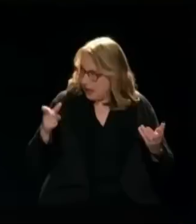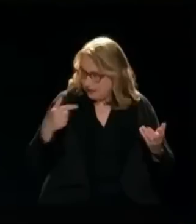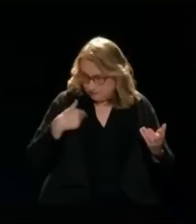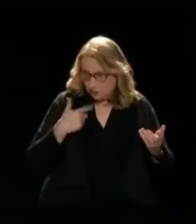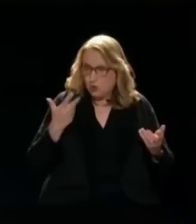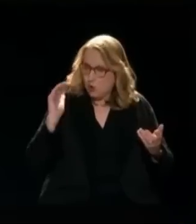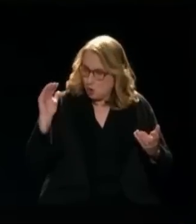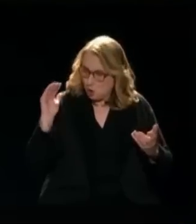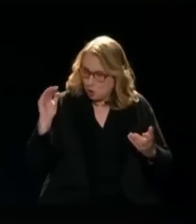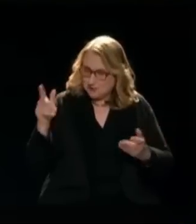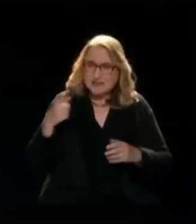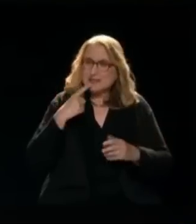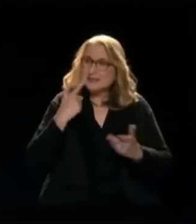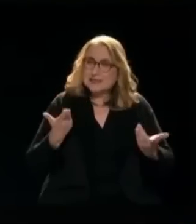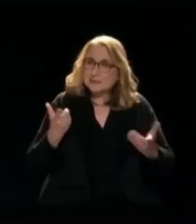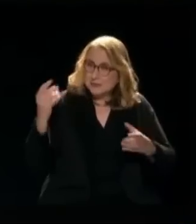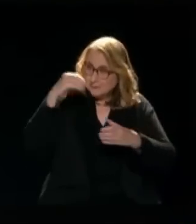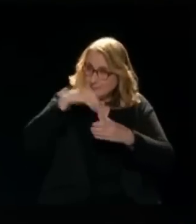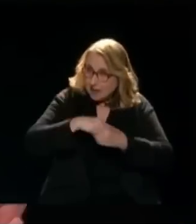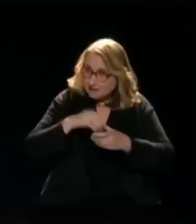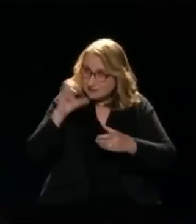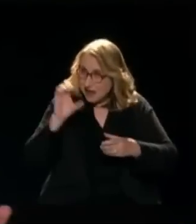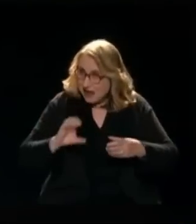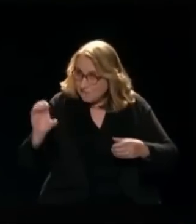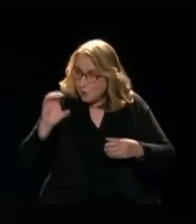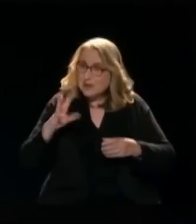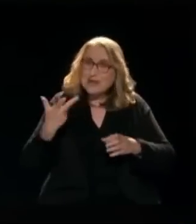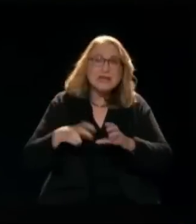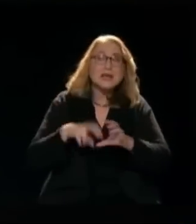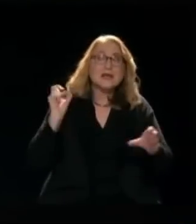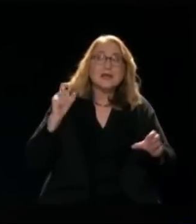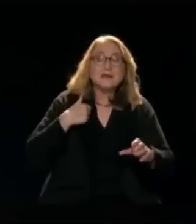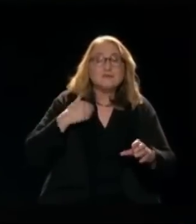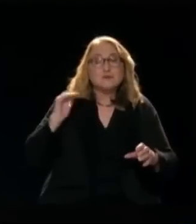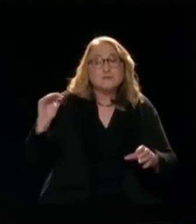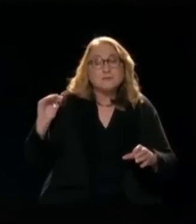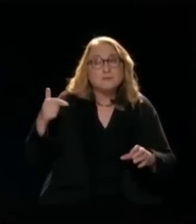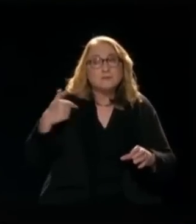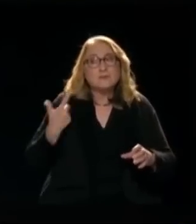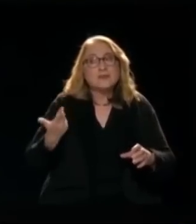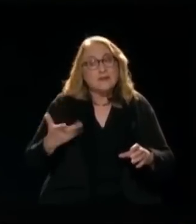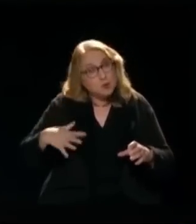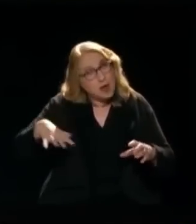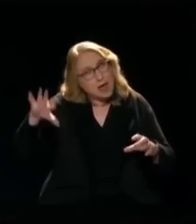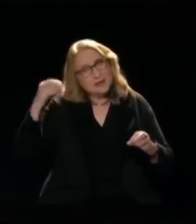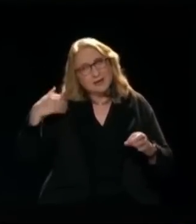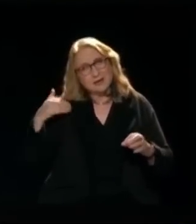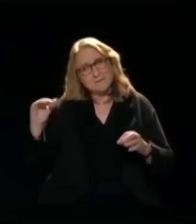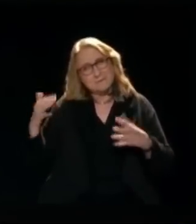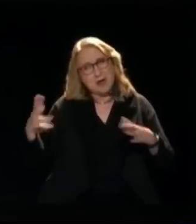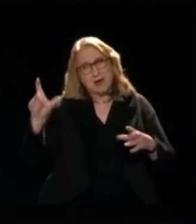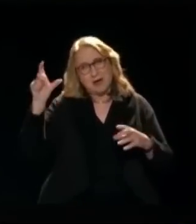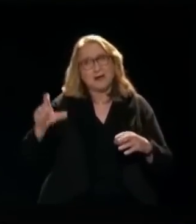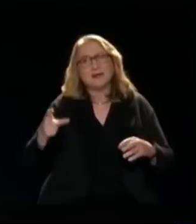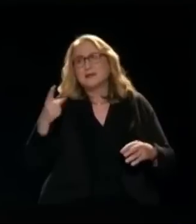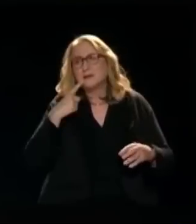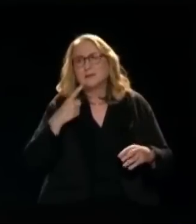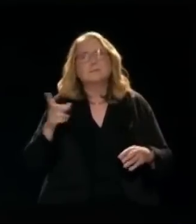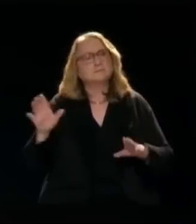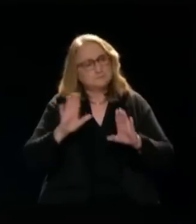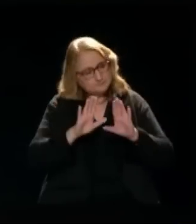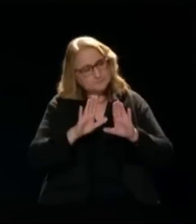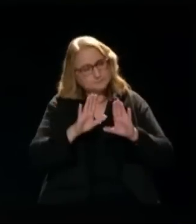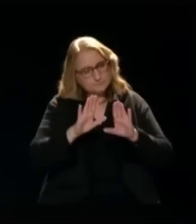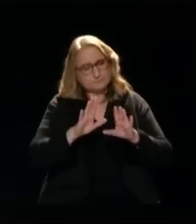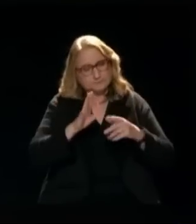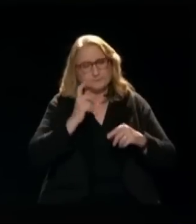το βλέπετε μέσα στην Ευρώπη. Στην αρχή μέσα. Ή θα έρθει εδώ μια σύγκρουση. Στην αρχή και μέσα. Θα έρθει η Ευρώπη και θα πει δεν γίνεται. Εδώ πέρα δύο